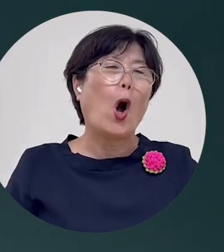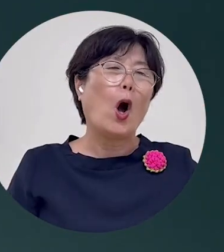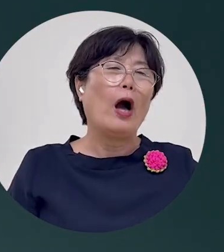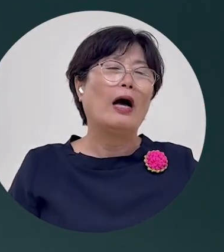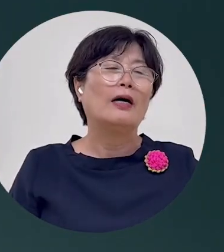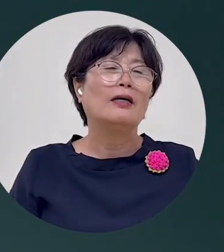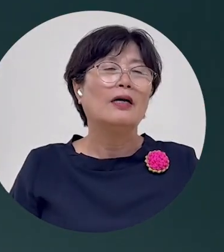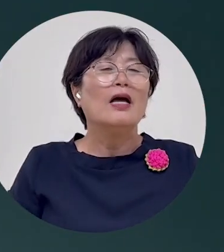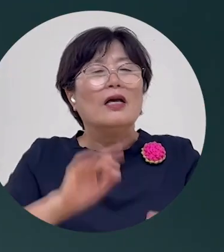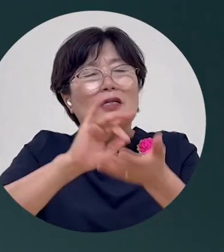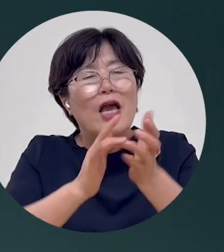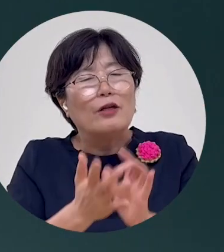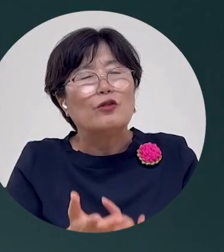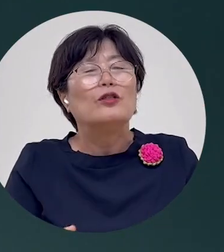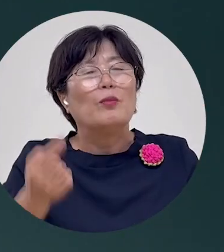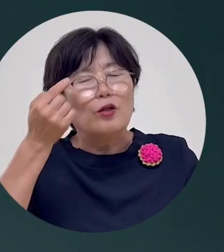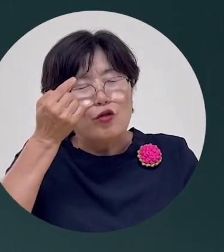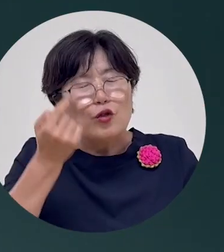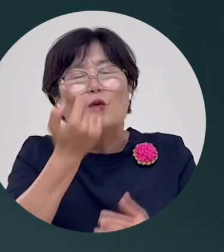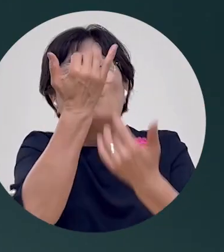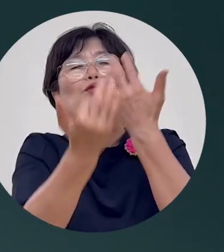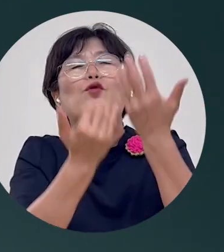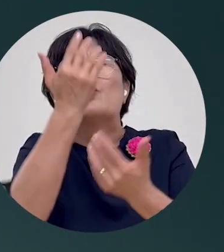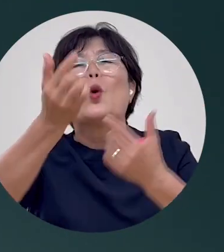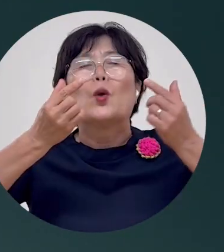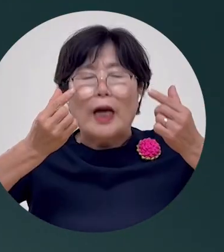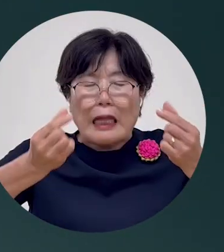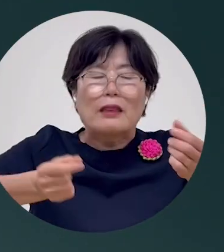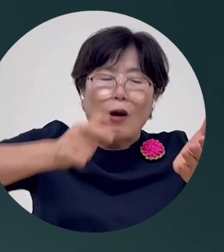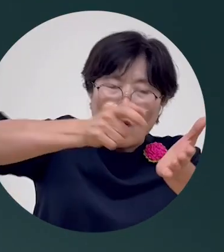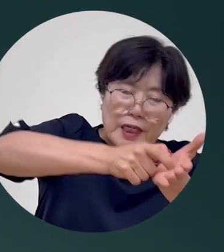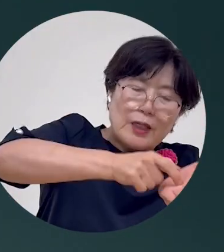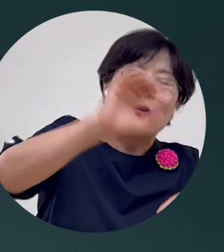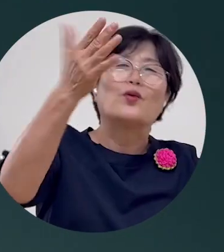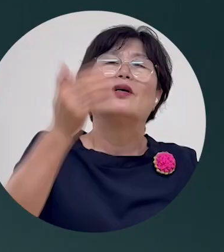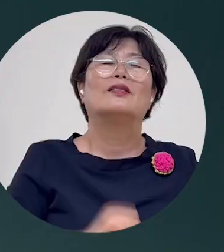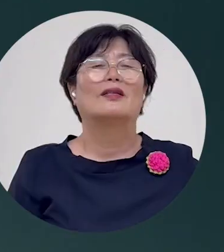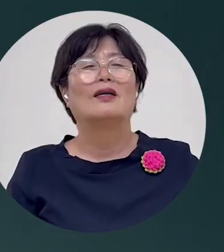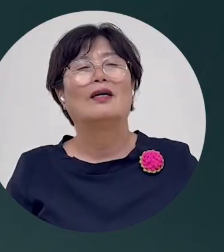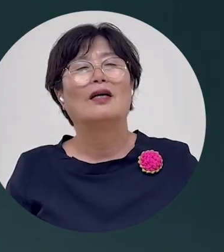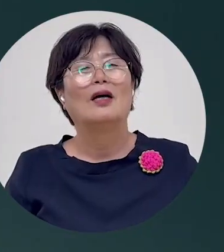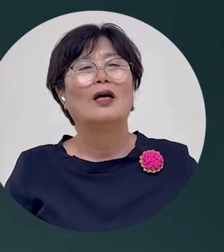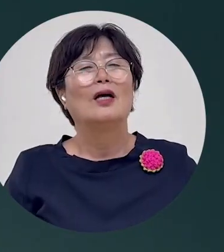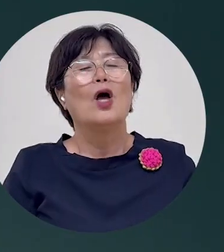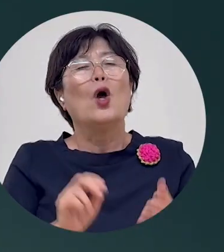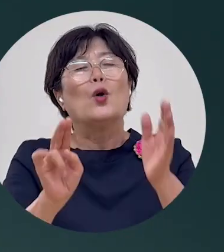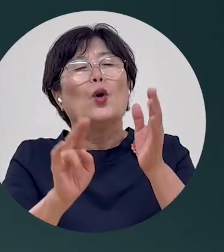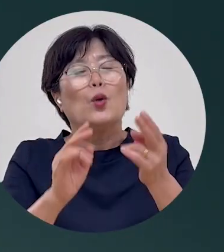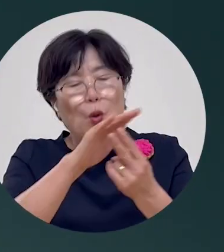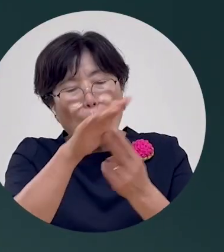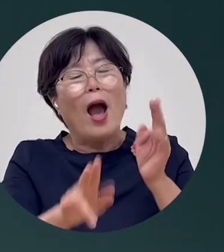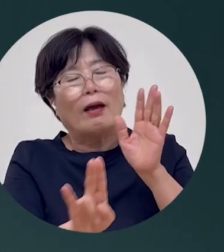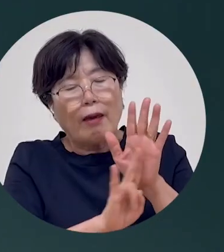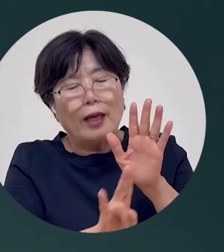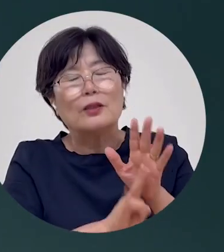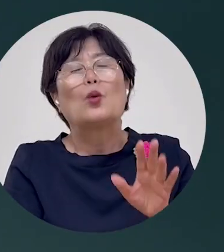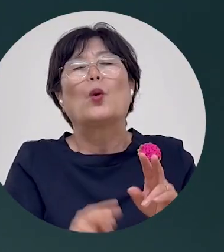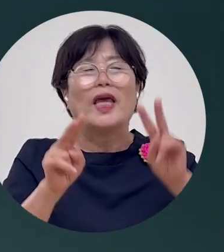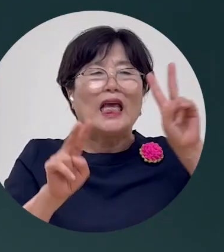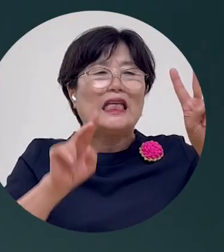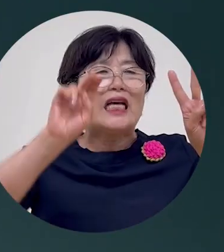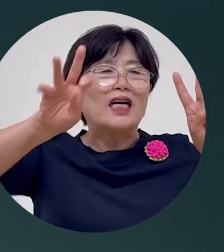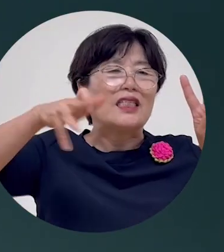예수님의 눈은 불꽃 같고, 불꽃 같은 눈동자죠. 자, 요한계시록 2장 18절입니다.